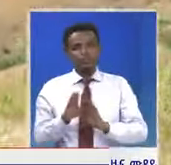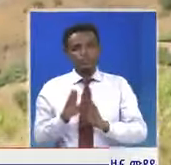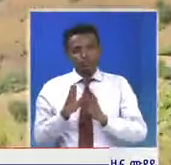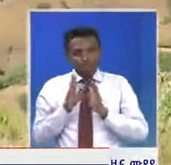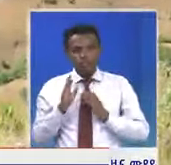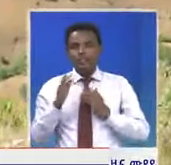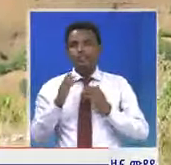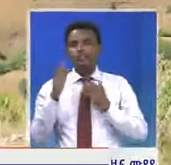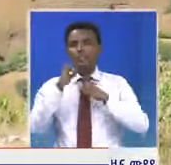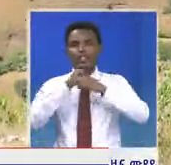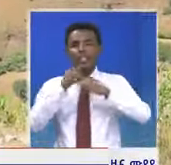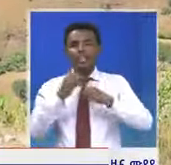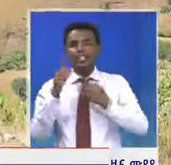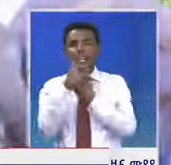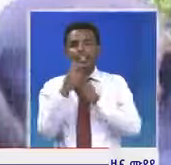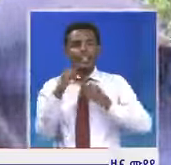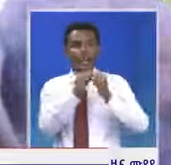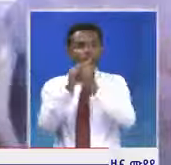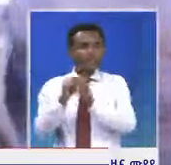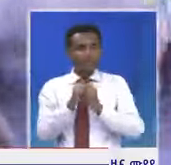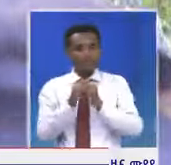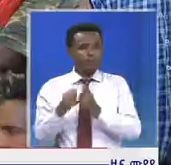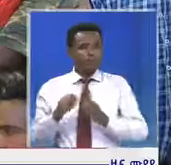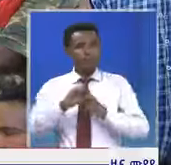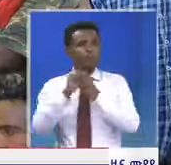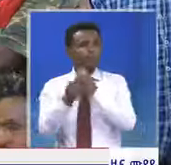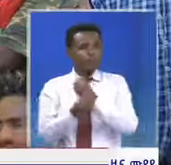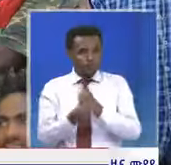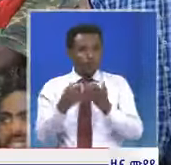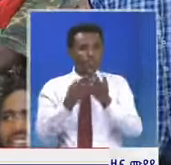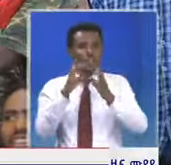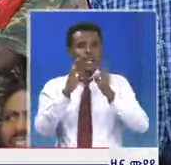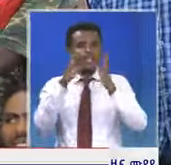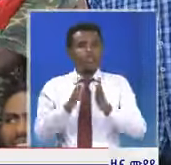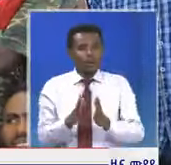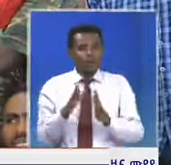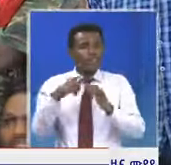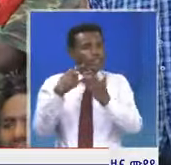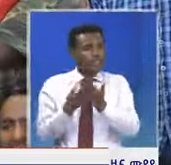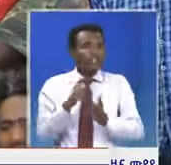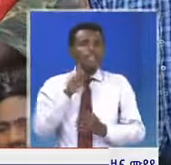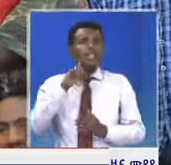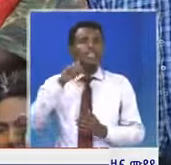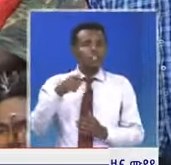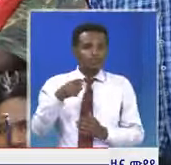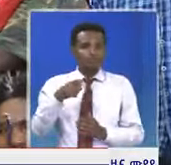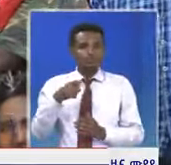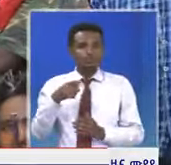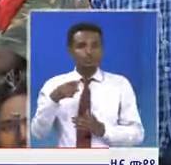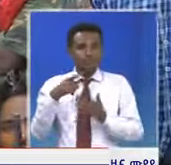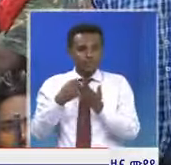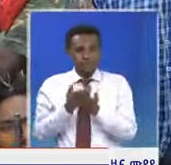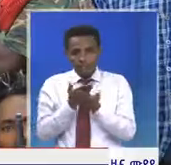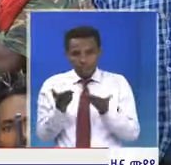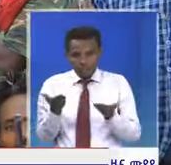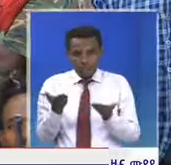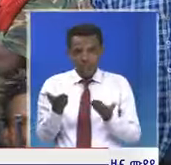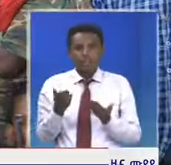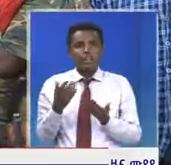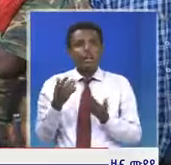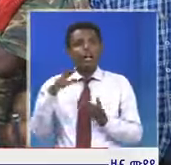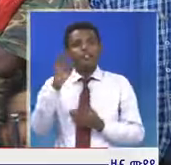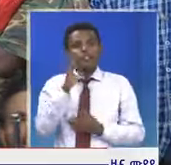የሀገር አንድነት ነው መሰሶ ነው ይሄን ታሪካዊ ነገን ጦር እንደ ድል ያታገኘው